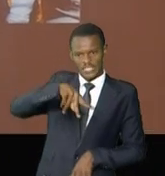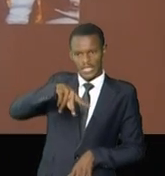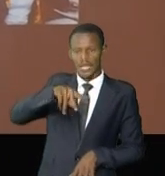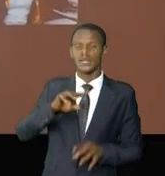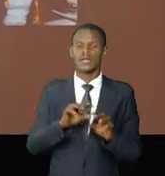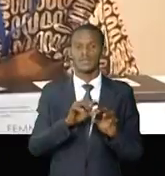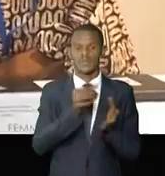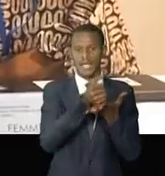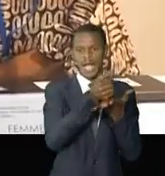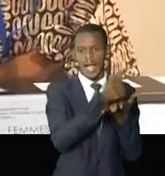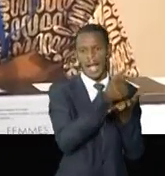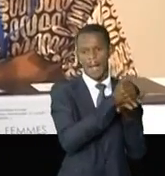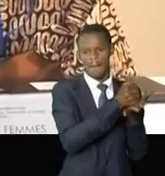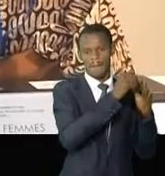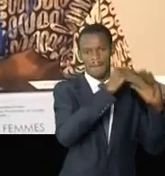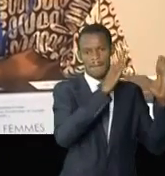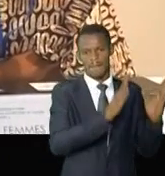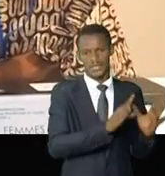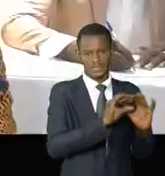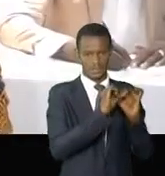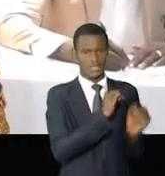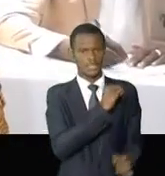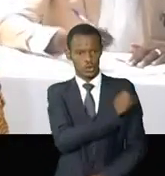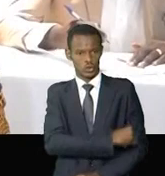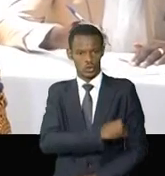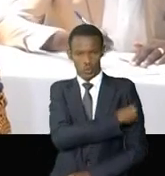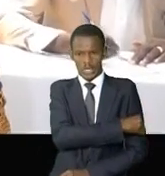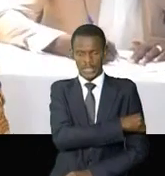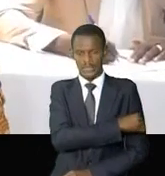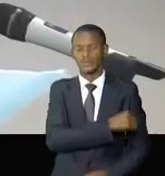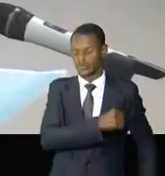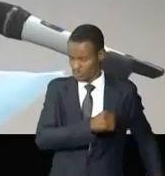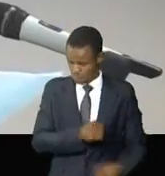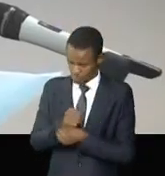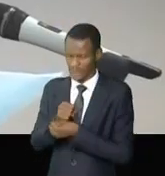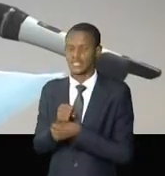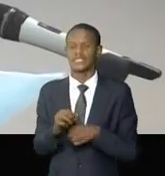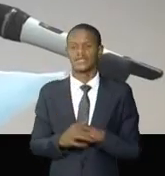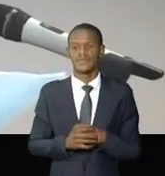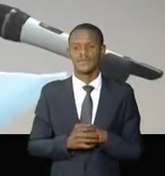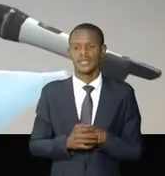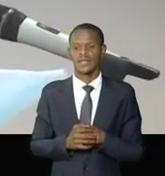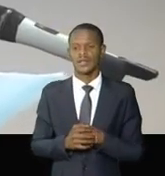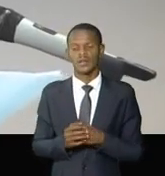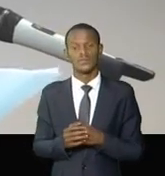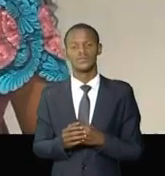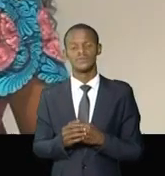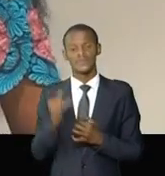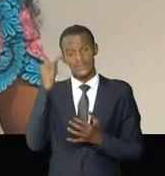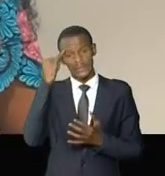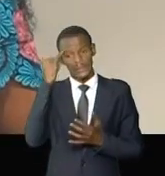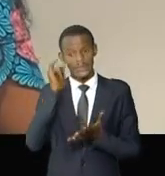conçu pour servir de lance dans l'examen des préoccupations et priorités de la femme, celle au cœur de la politique et stratégie